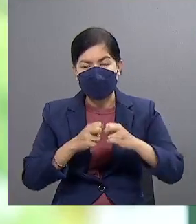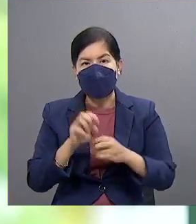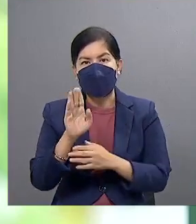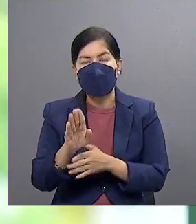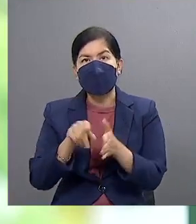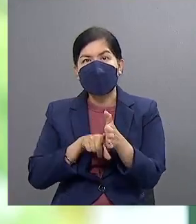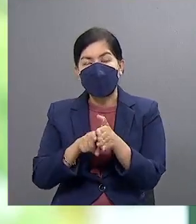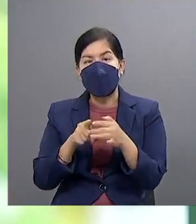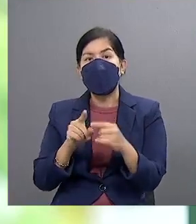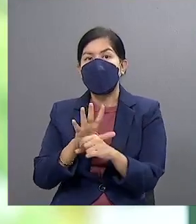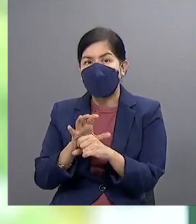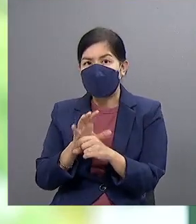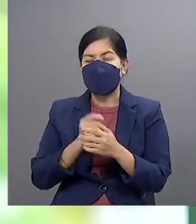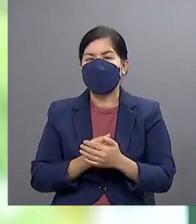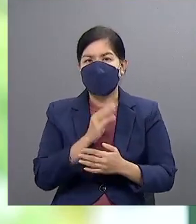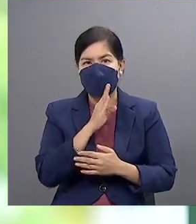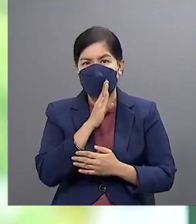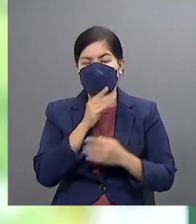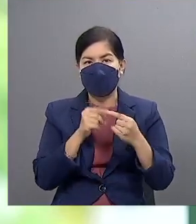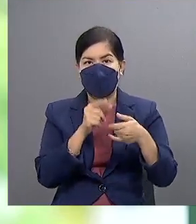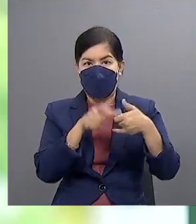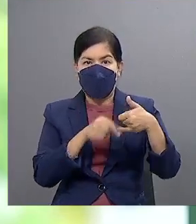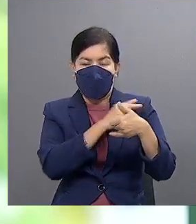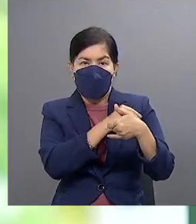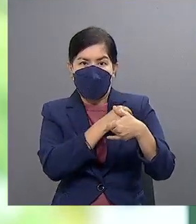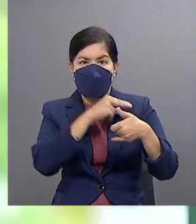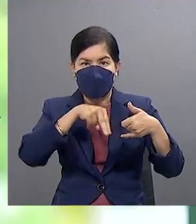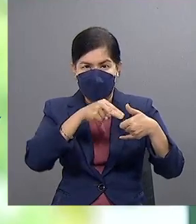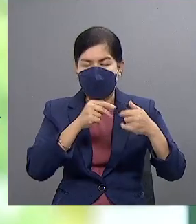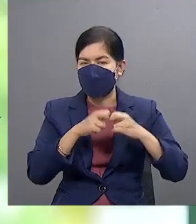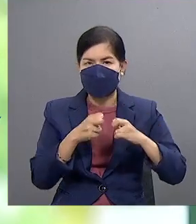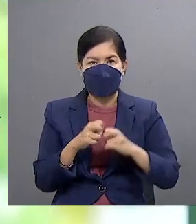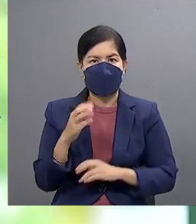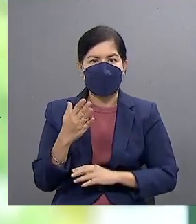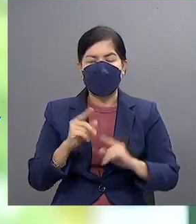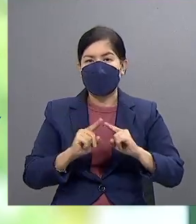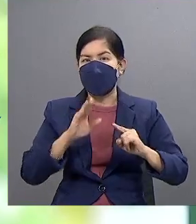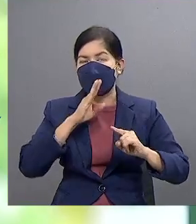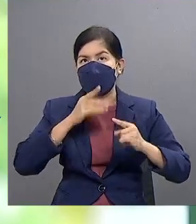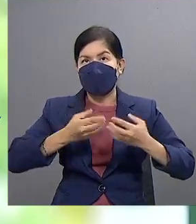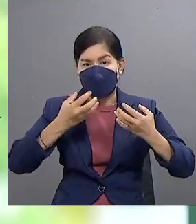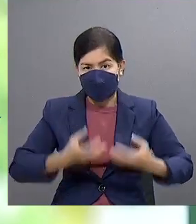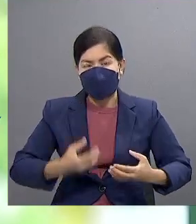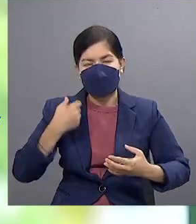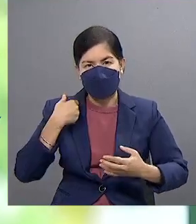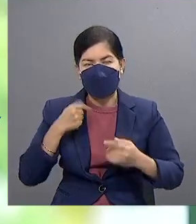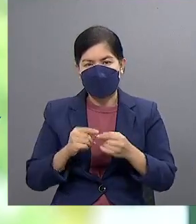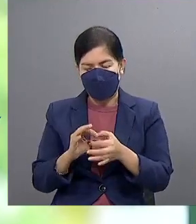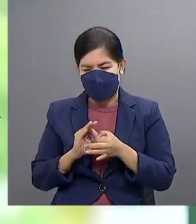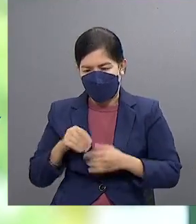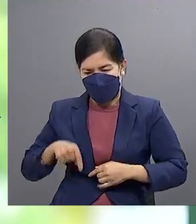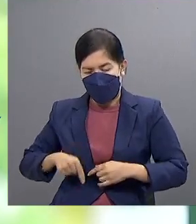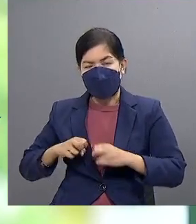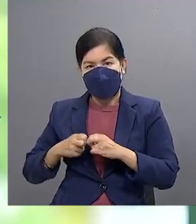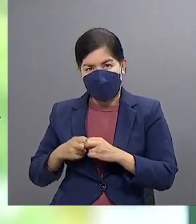าอยู่ในการดูแลของแพทย์ยังไม่เป็นไรแต่ถ้าเกิดมันเยอะเกินไปสเตียรอยด์นั้นจะส่งผลพิษร้ายต่อต่อมหมวกไตครับทำให้เกิดภาวะ